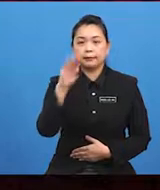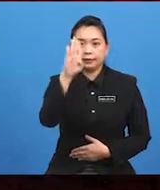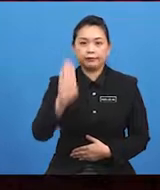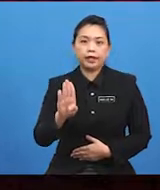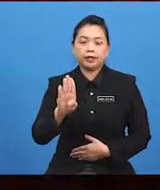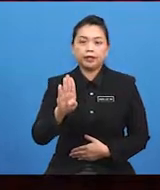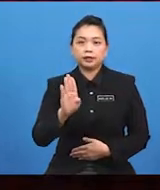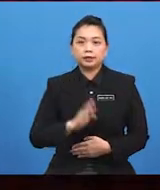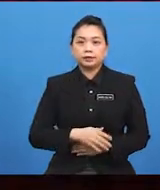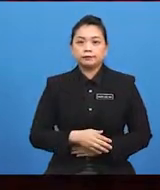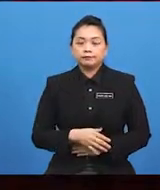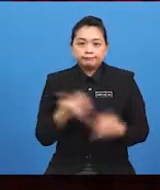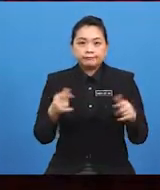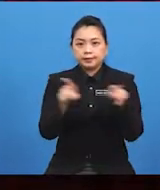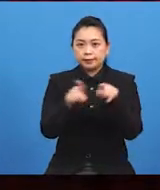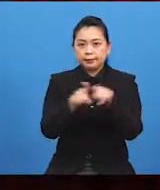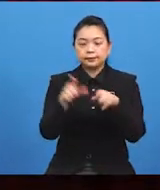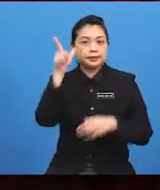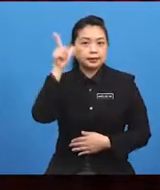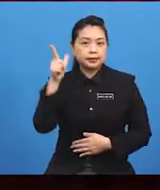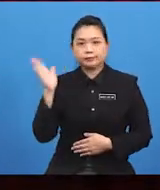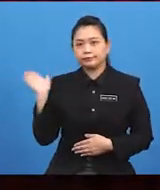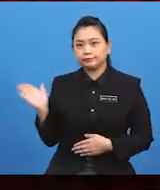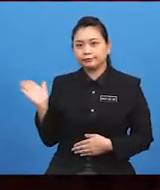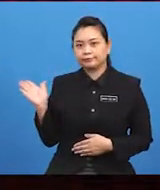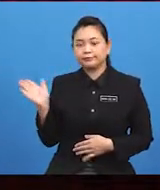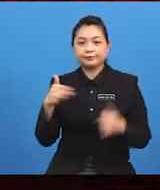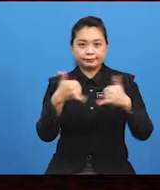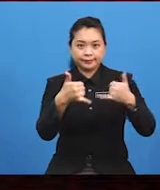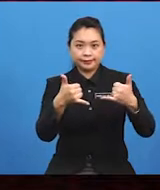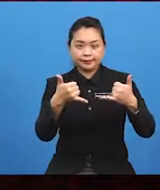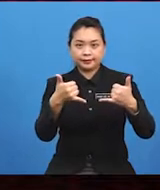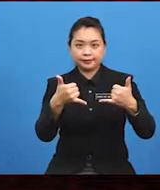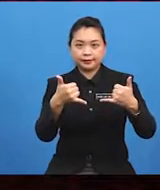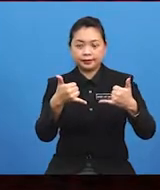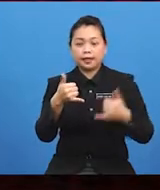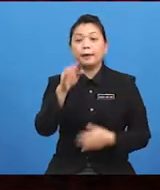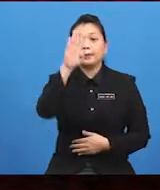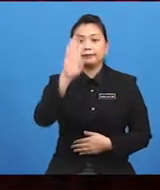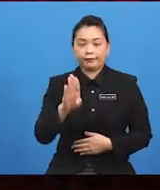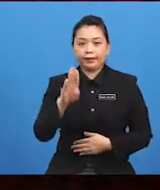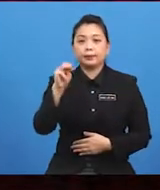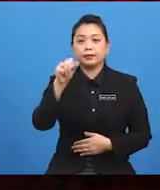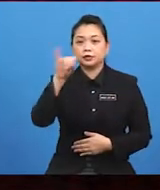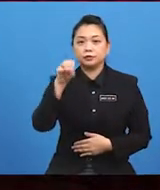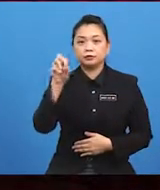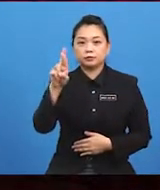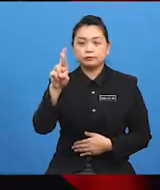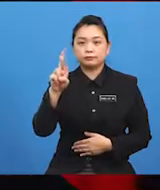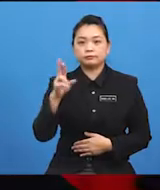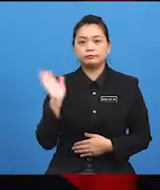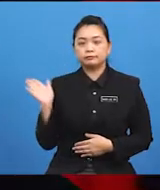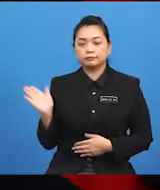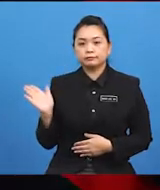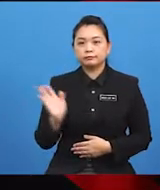flat. Mari kita sama-sama melihat saudara Haziq memainkan arpeggio B flat major. Silakan Haziq.